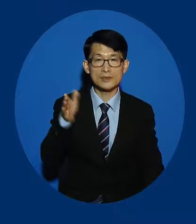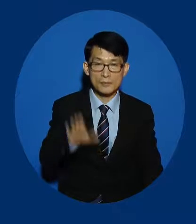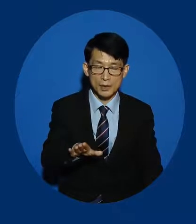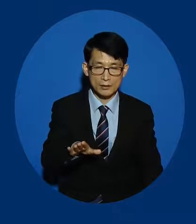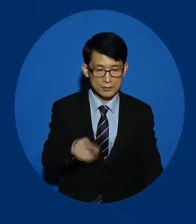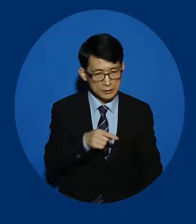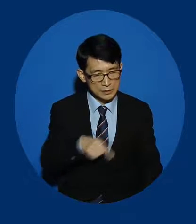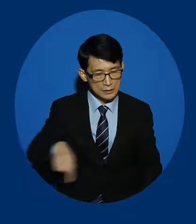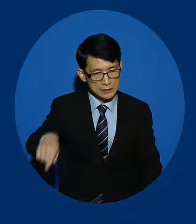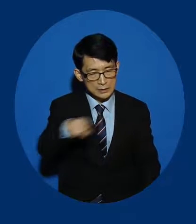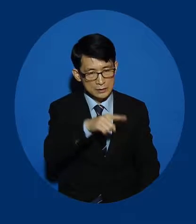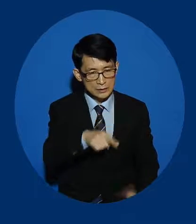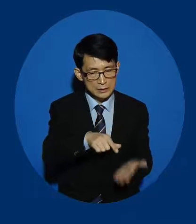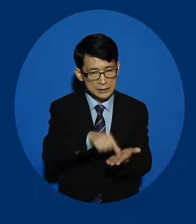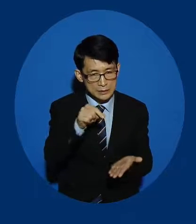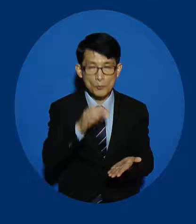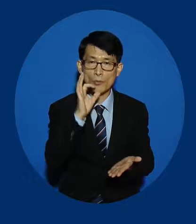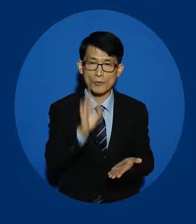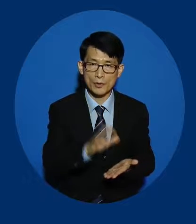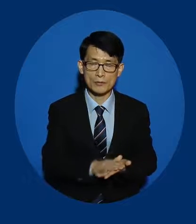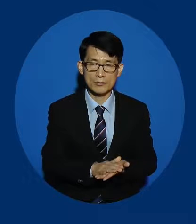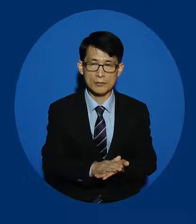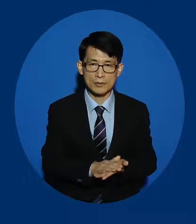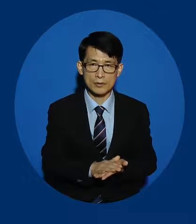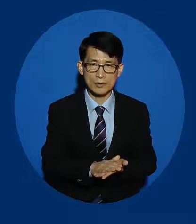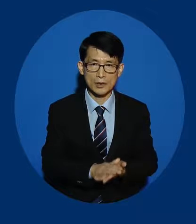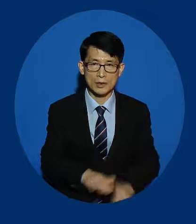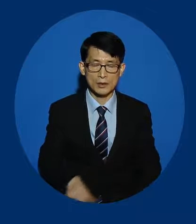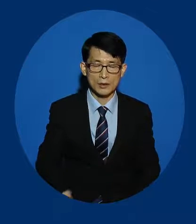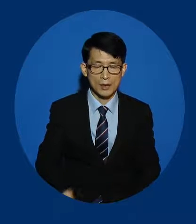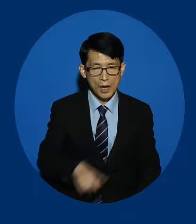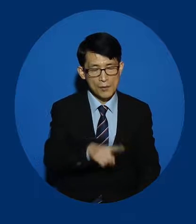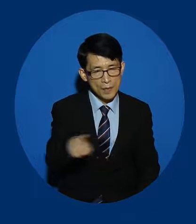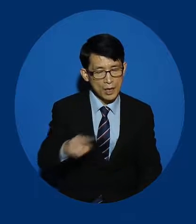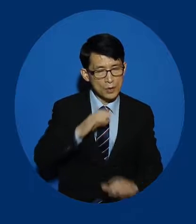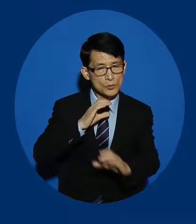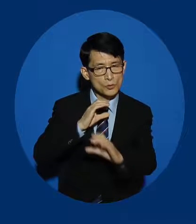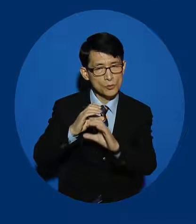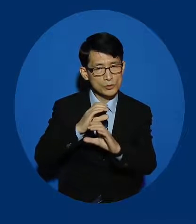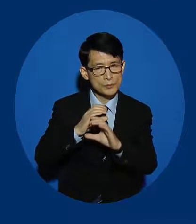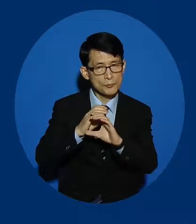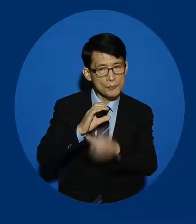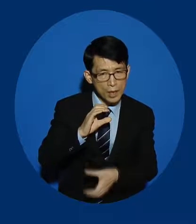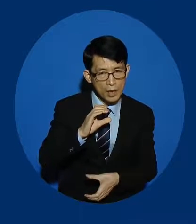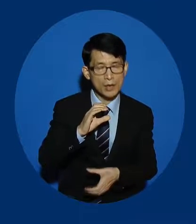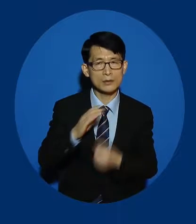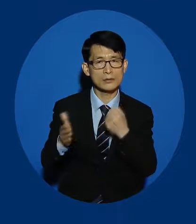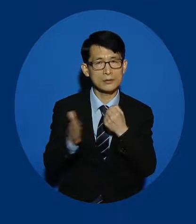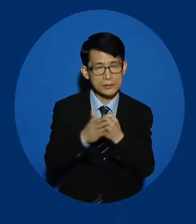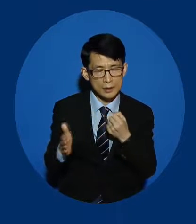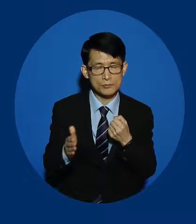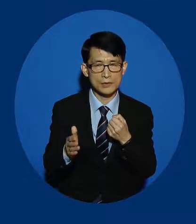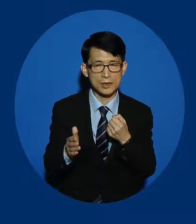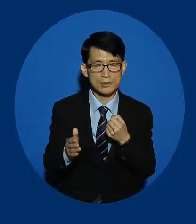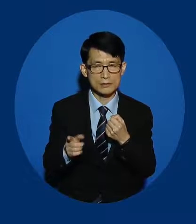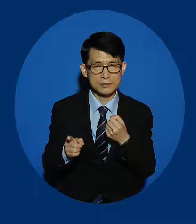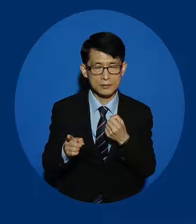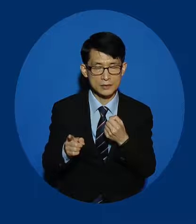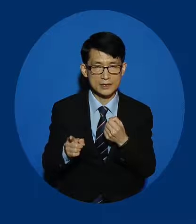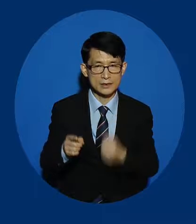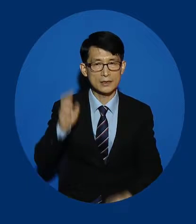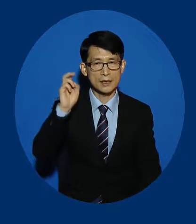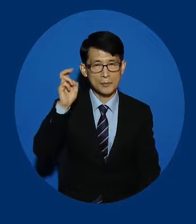가지 정황상 이 정보 소외, 그 다음에 소통의 단절로 인한 그런 원인이 클 것이라는 저희는